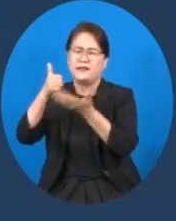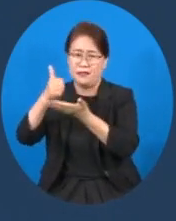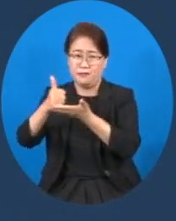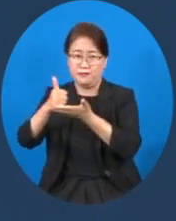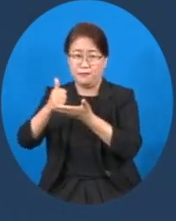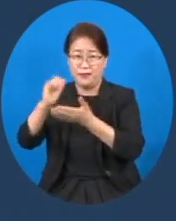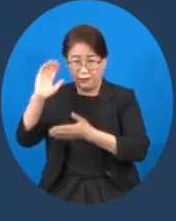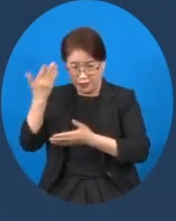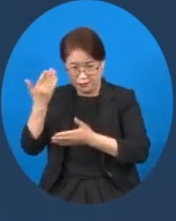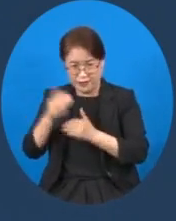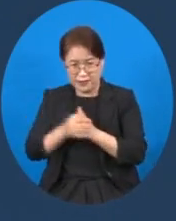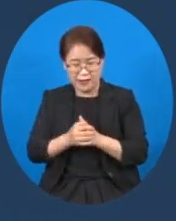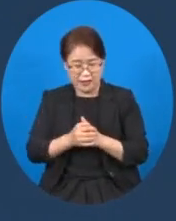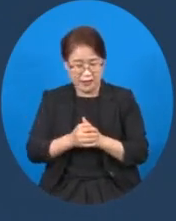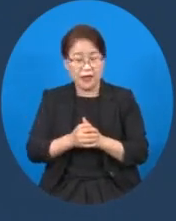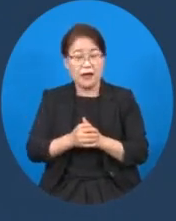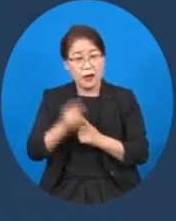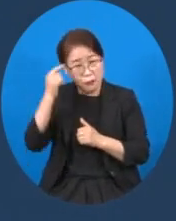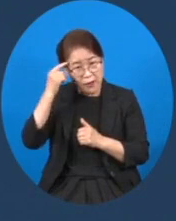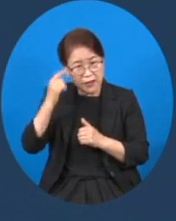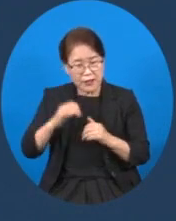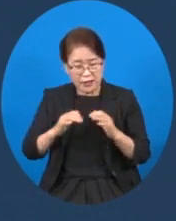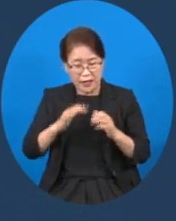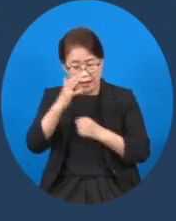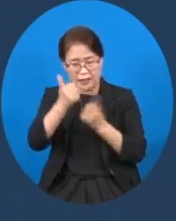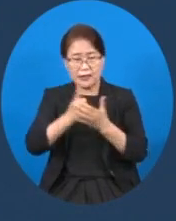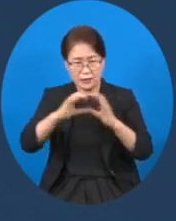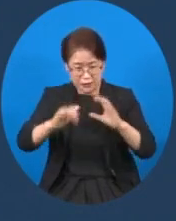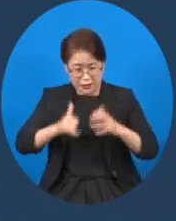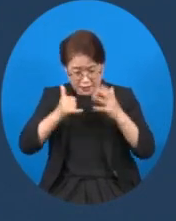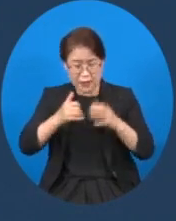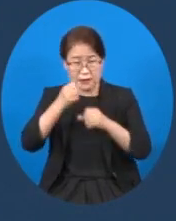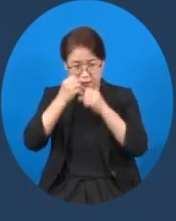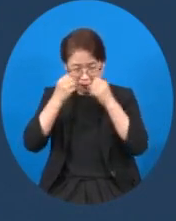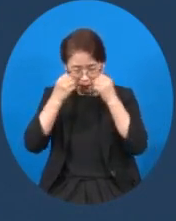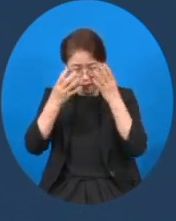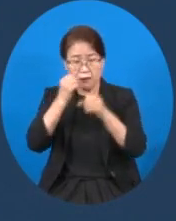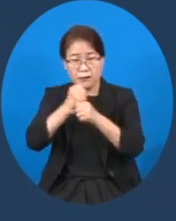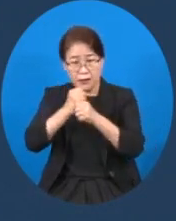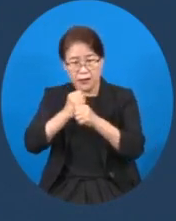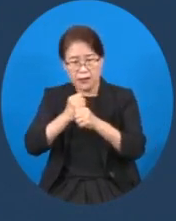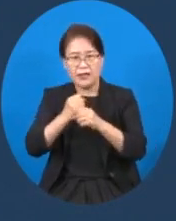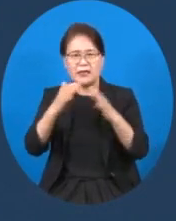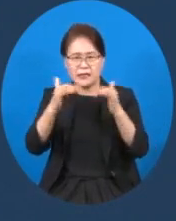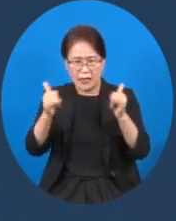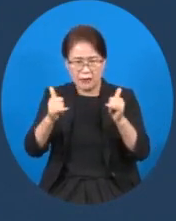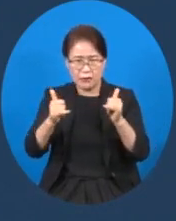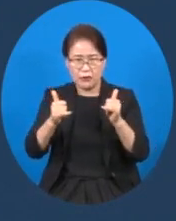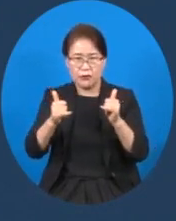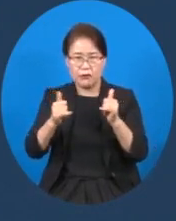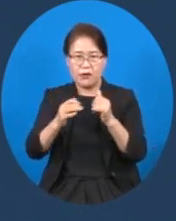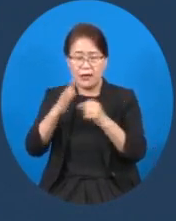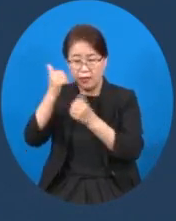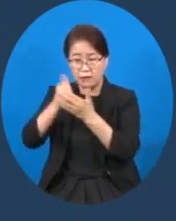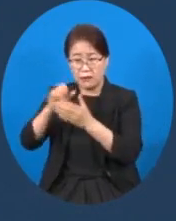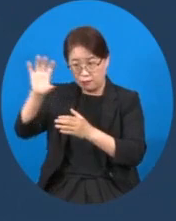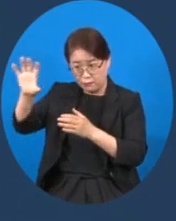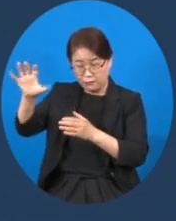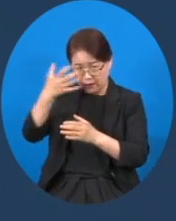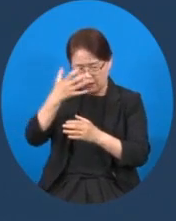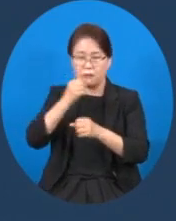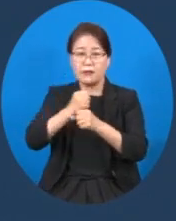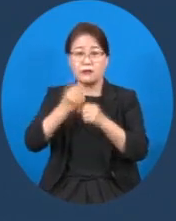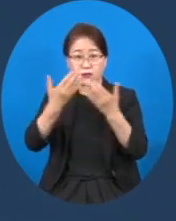왜요? 하나님이 이 세상을 창조하셨고 하나님께서 당신의 형상대로 우리 인간을 지으셨기 때문이죠. 그렇습니다. 모든